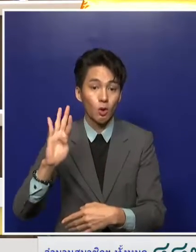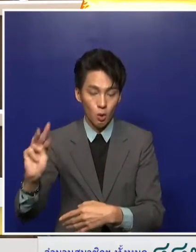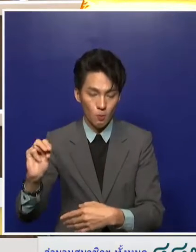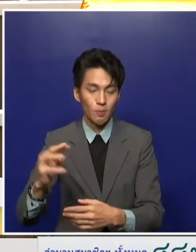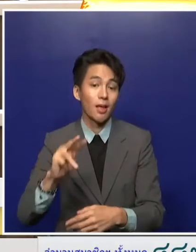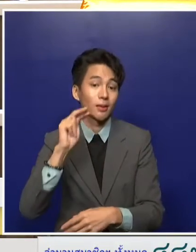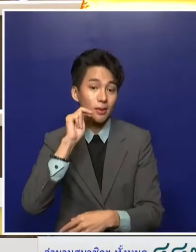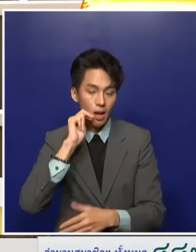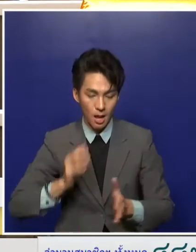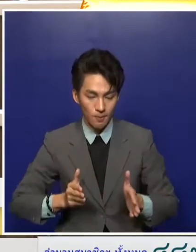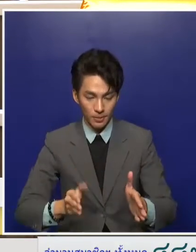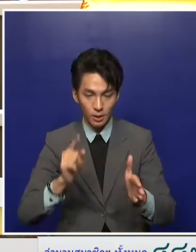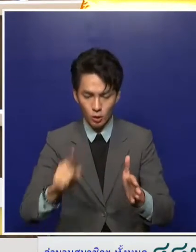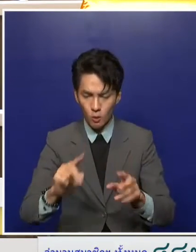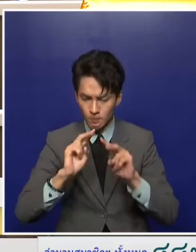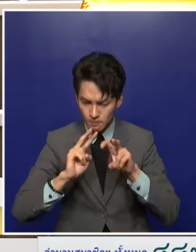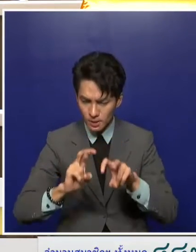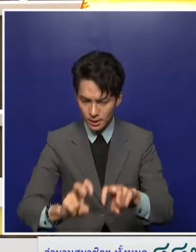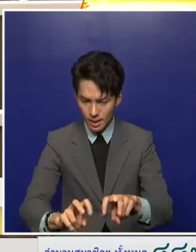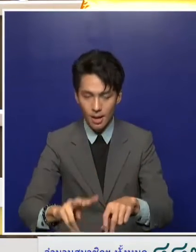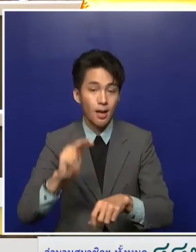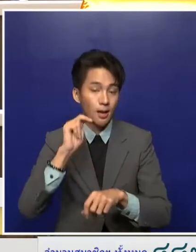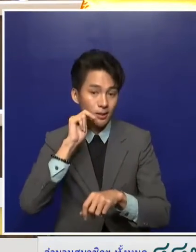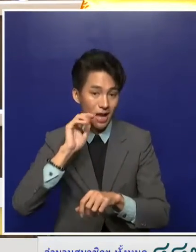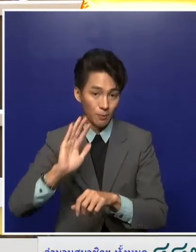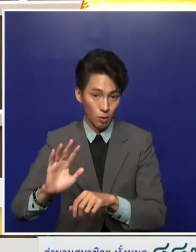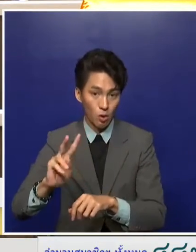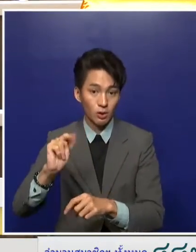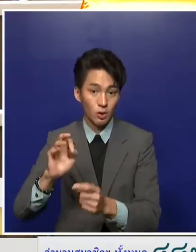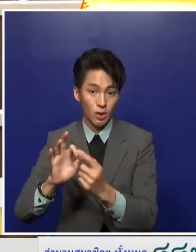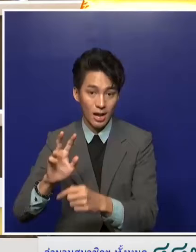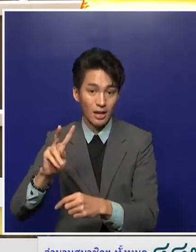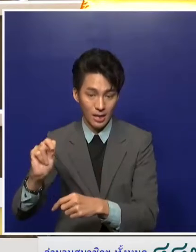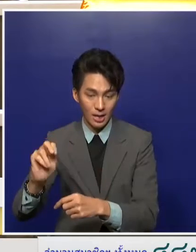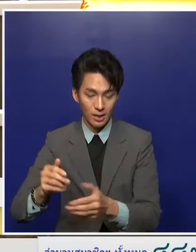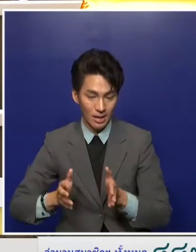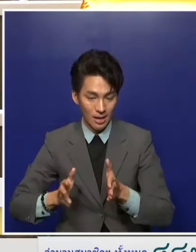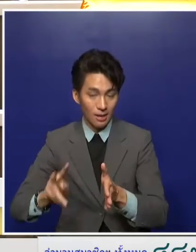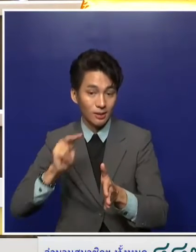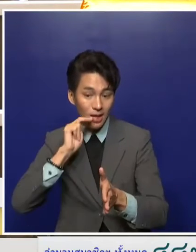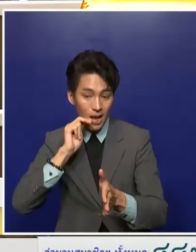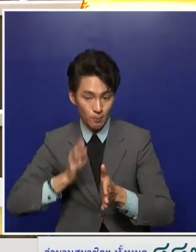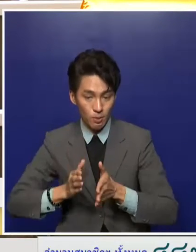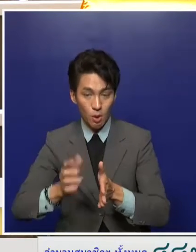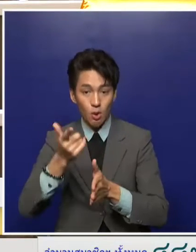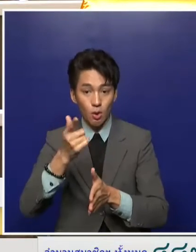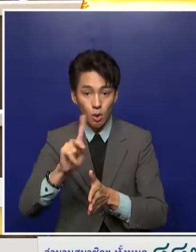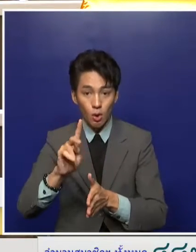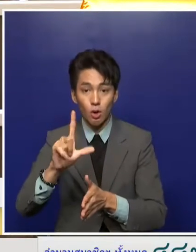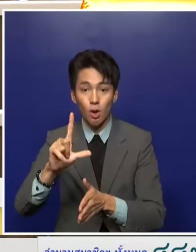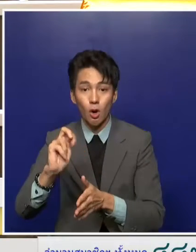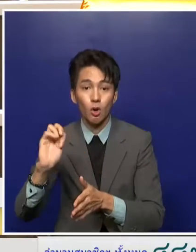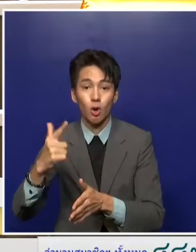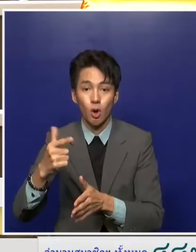อ่างเก็บน้ำในลุ่มน้ำสาขาของแม่น้ำของลุ่มน้ำน่านเช่นลุ่มน้ำคลองชมพูเป็นแหล่งกับเก็กน้ำ